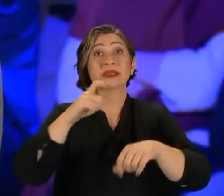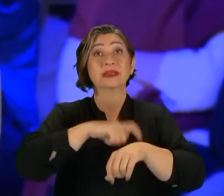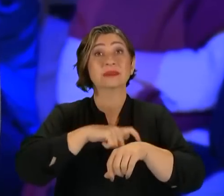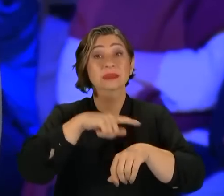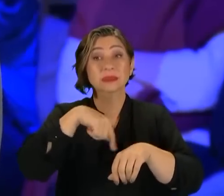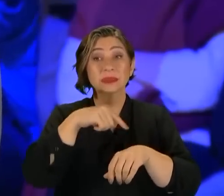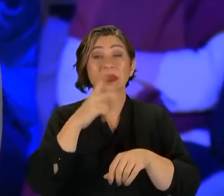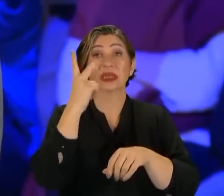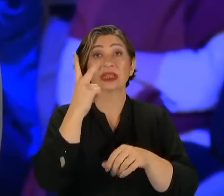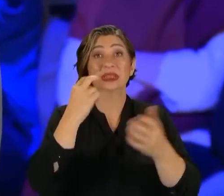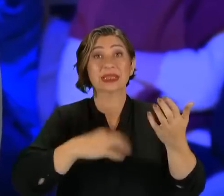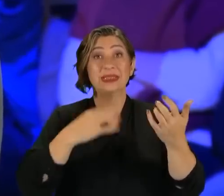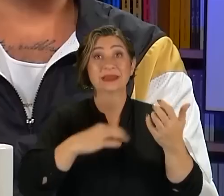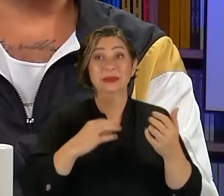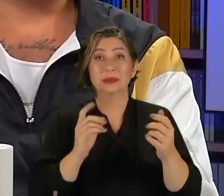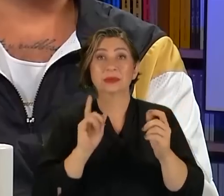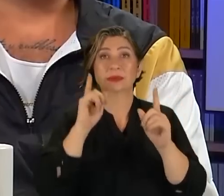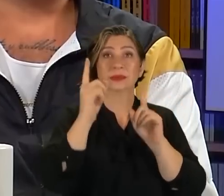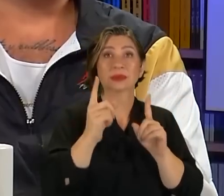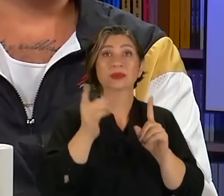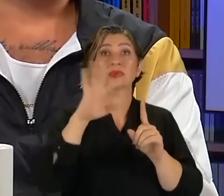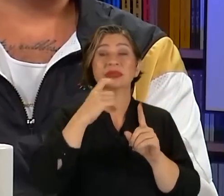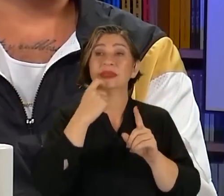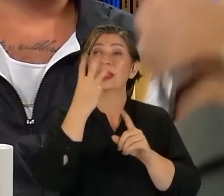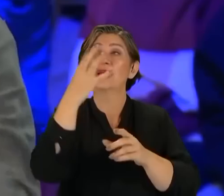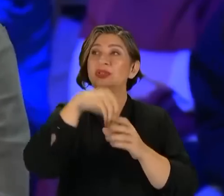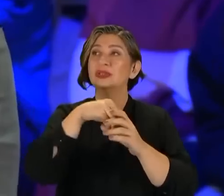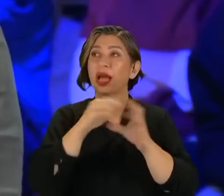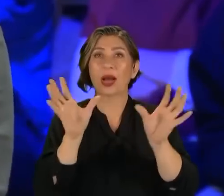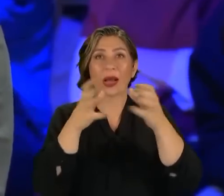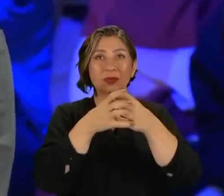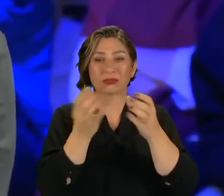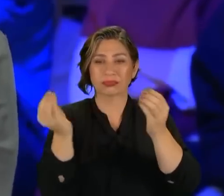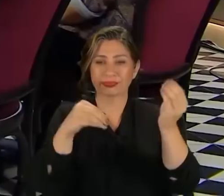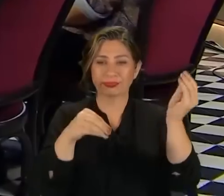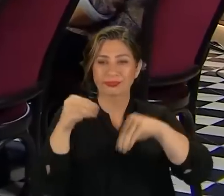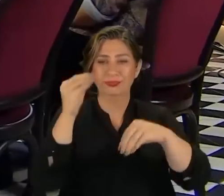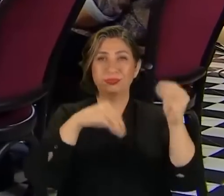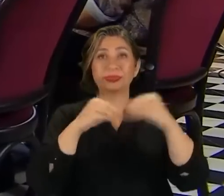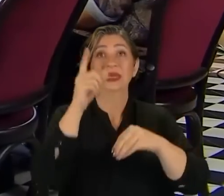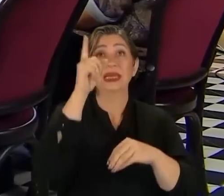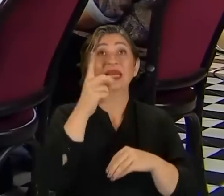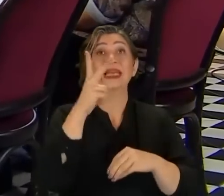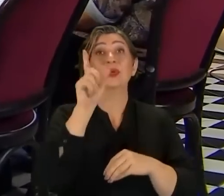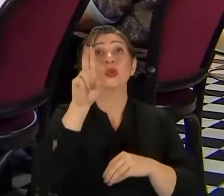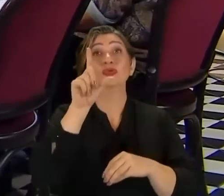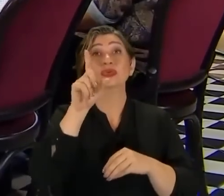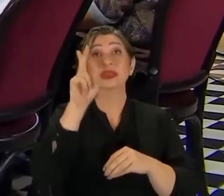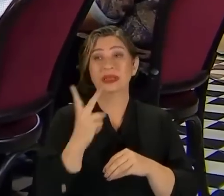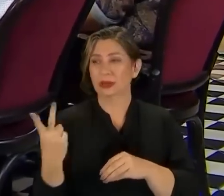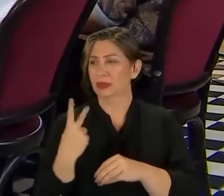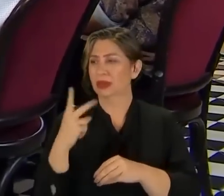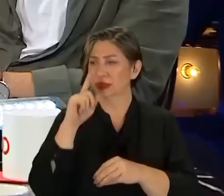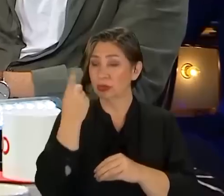içinde Engin ikinci gitar, eşlik gitarlara geçti. Ve sonra yıllar içinde de bu kadro şekillendi. Hı-hı. 2013'te ilk albümü yapana kadar aslında